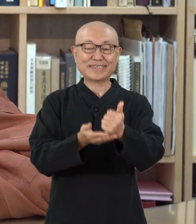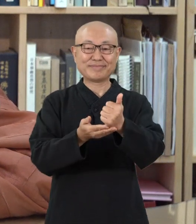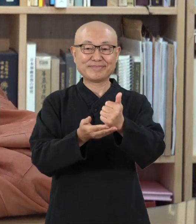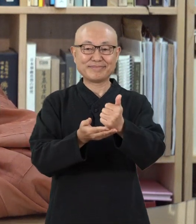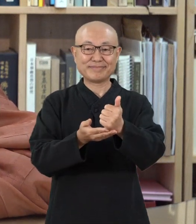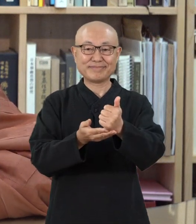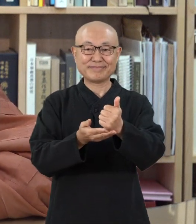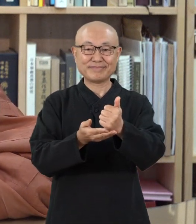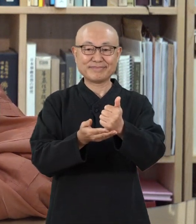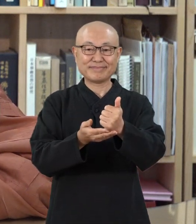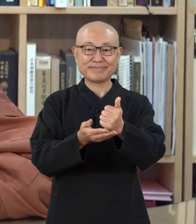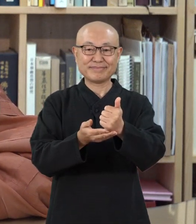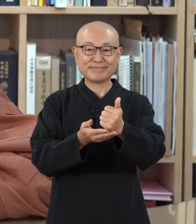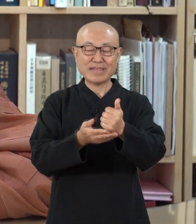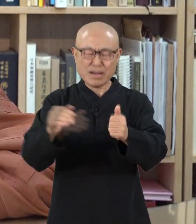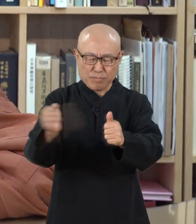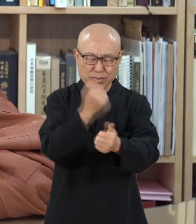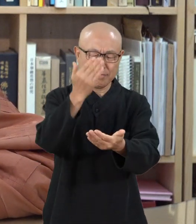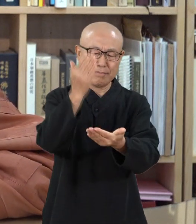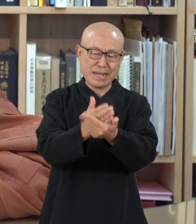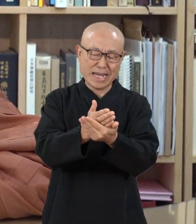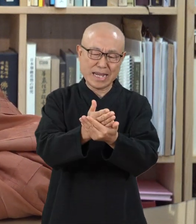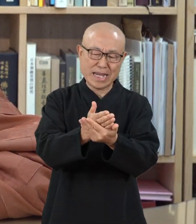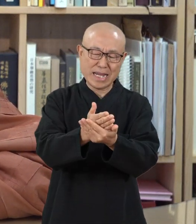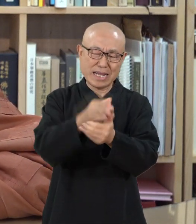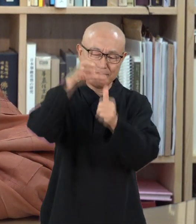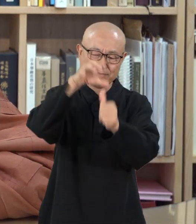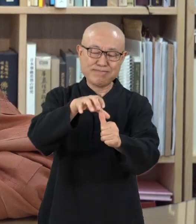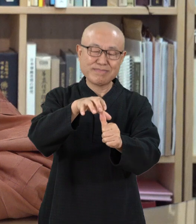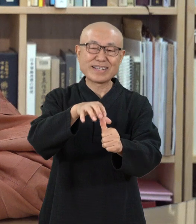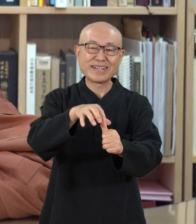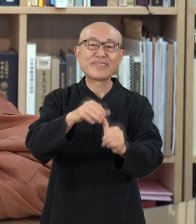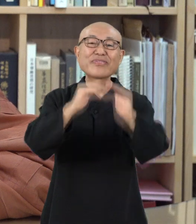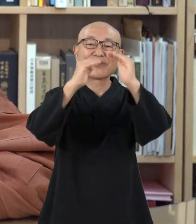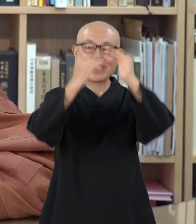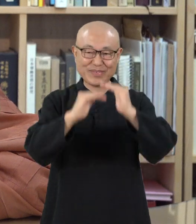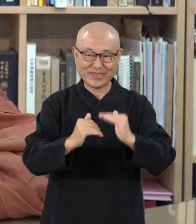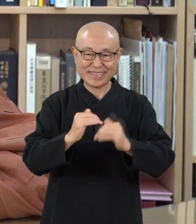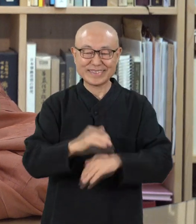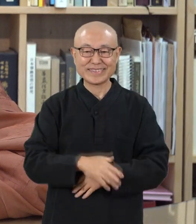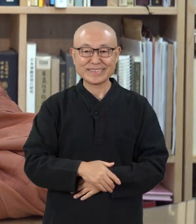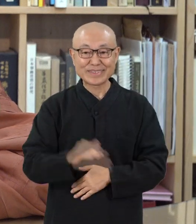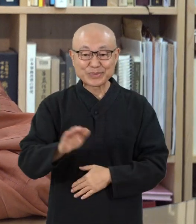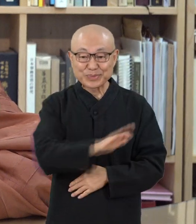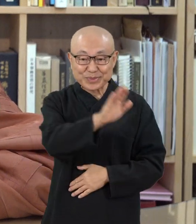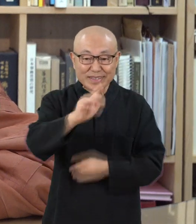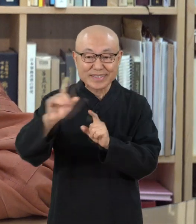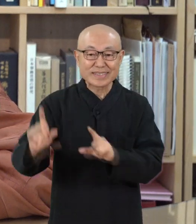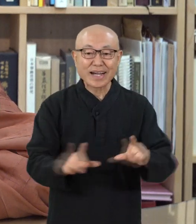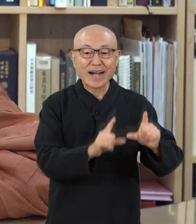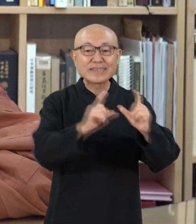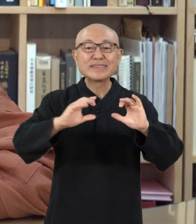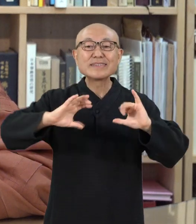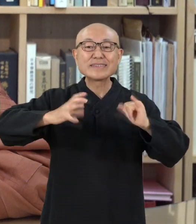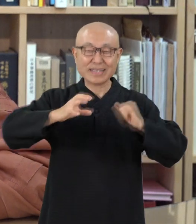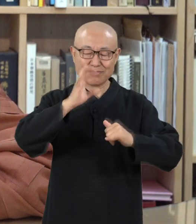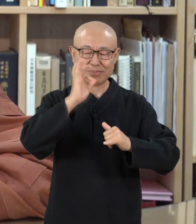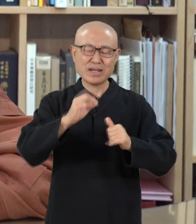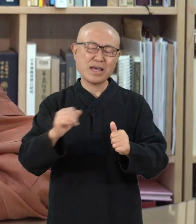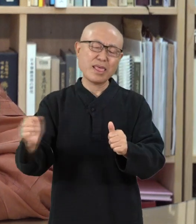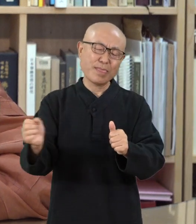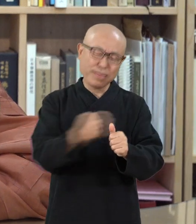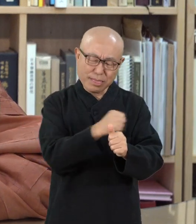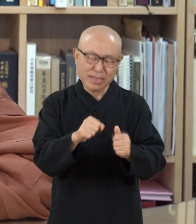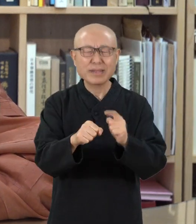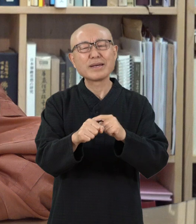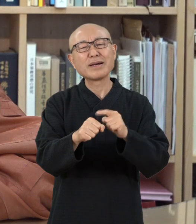부처님께서 폭력을 금지하신 그러한 가르침입니다. 우리가 사는 세계에는